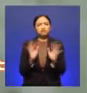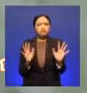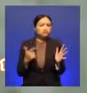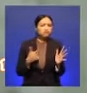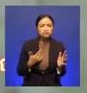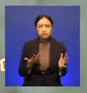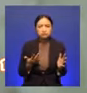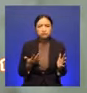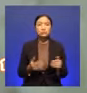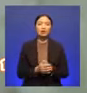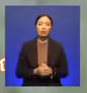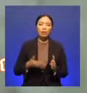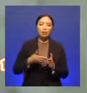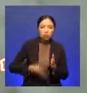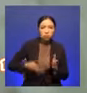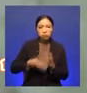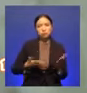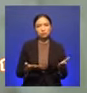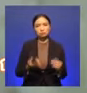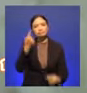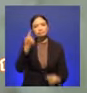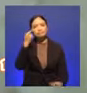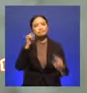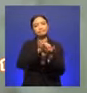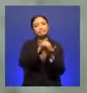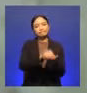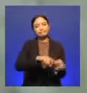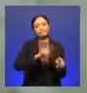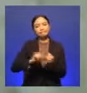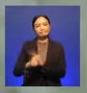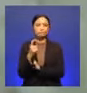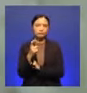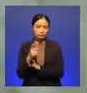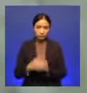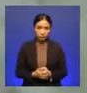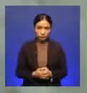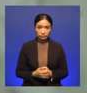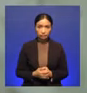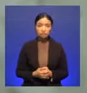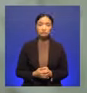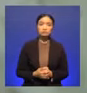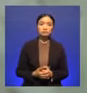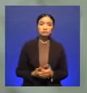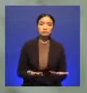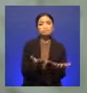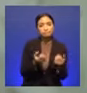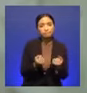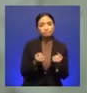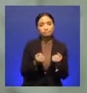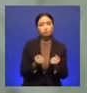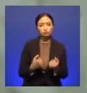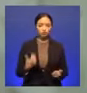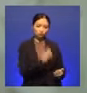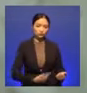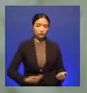เขายังไม่ผ่านด่านแรกเลยที่จะเข้าถึงบริการสาธารณะในการที่จะได้รับการสร้างเสริมสุขภา